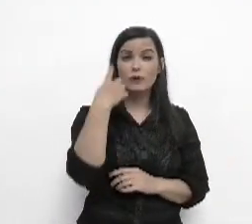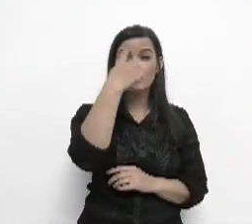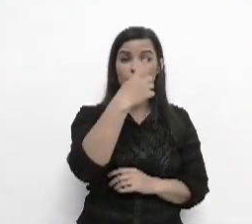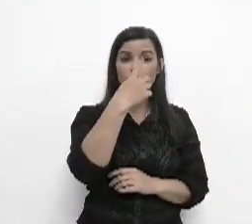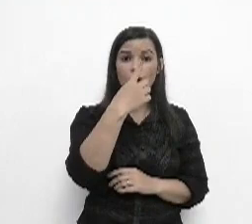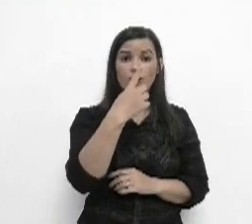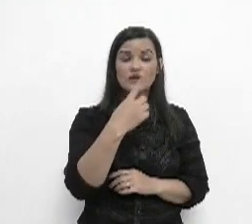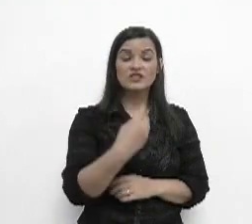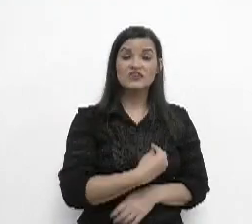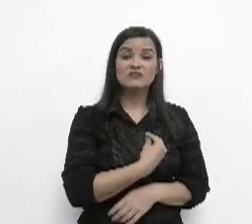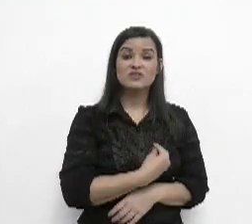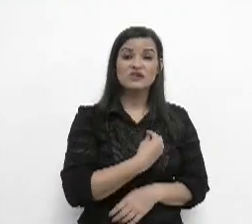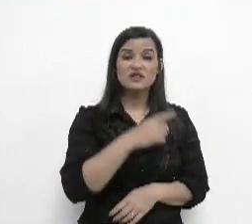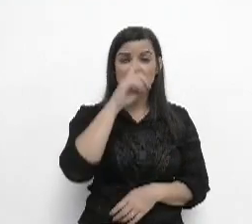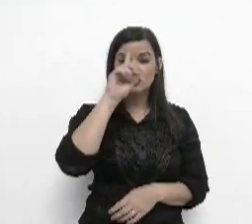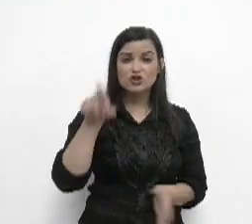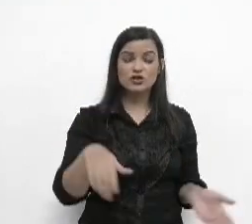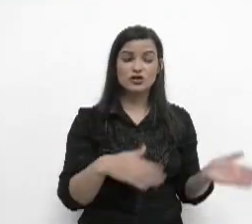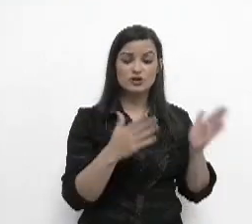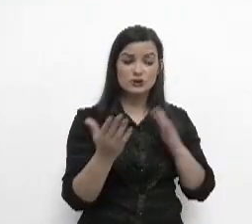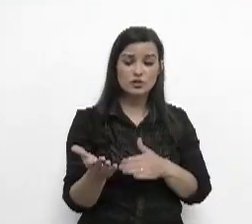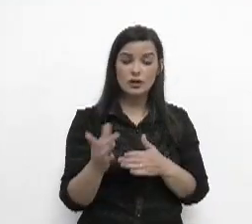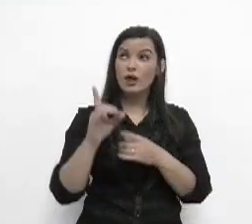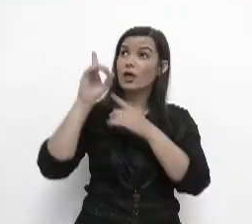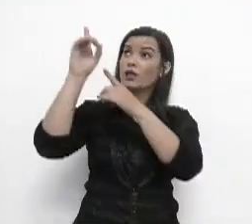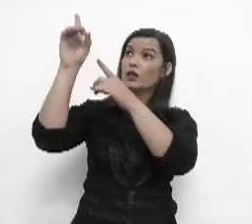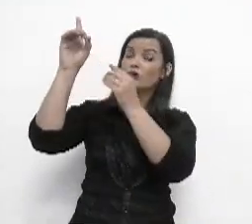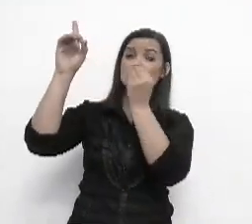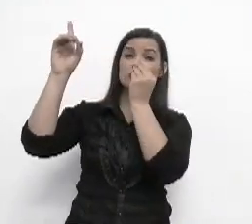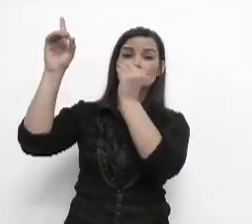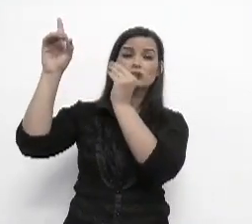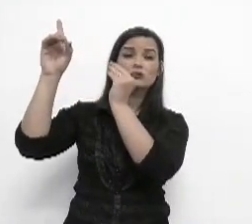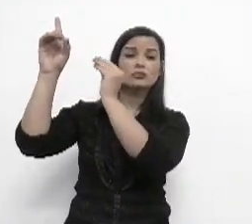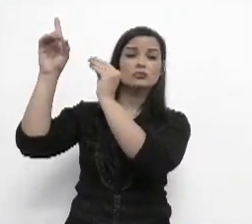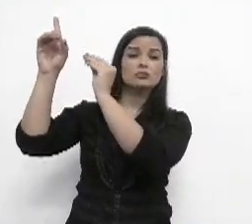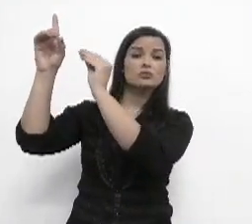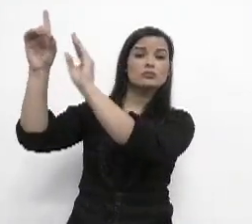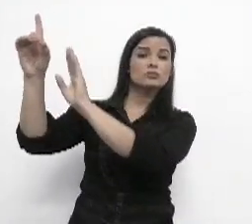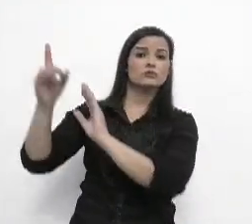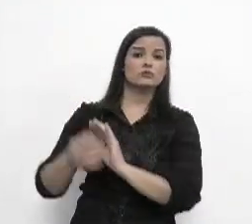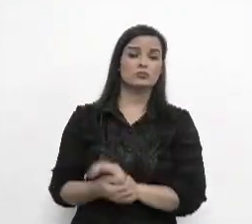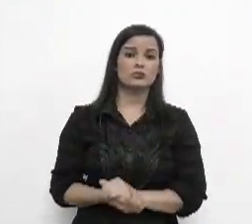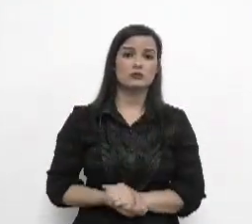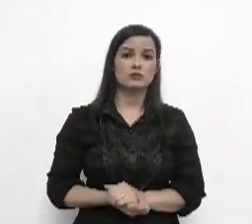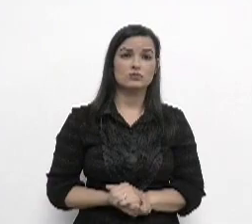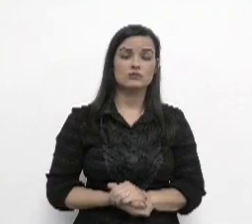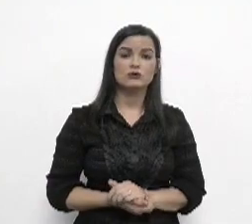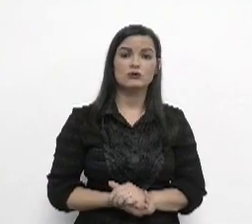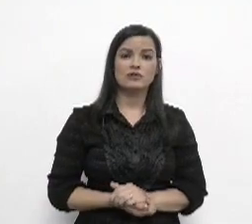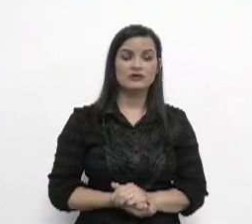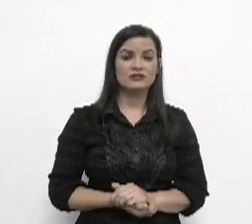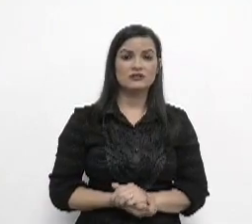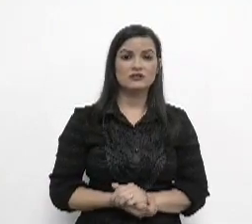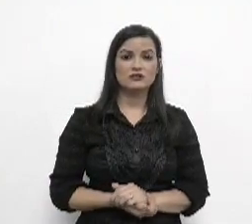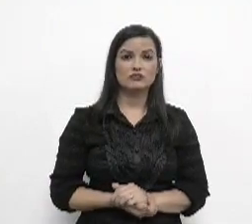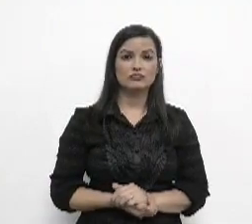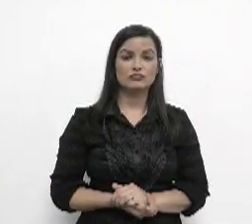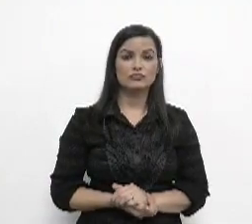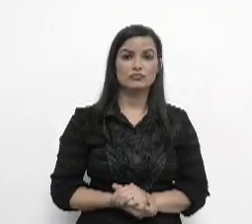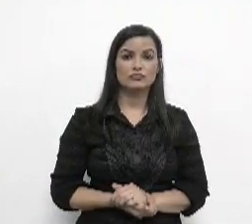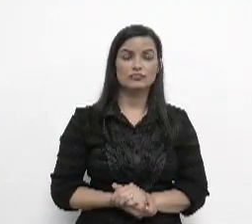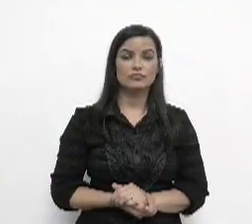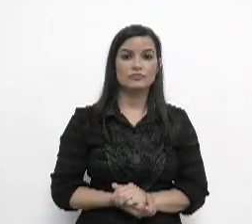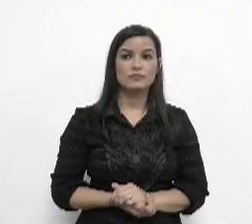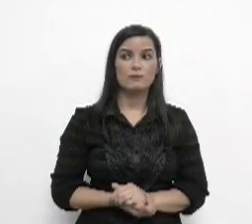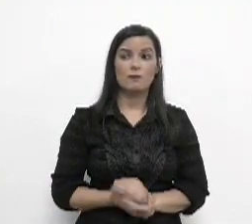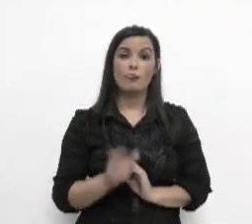dia a dia, a inexistência de Deus opera em nós. 우리가 하루를 사는 동안 우리의 입에서 예수라는 단어가 사라지고 맙니다. A